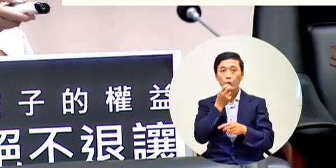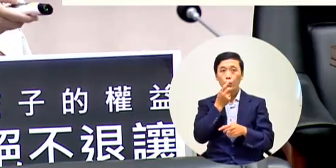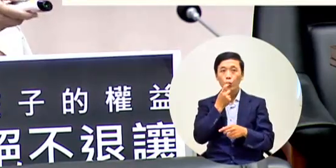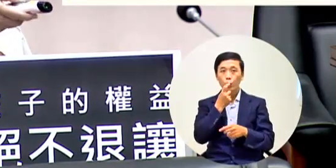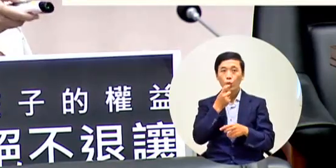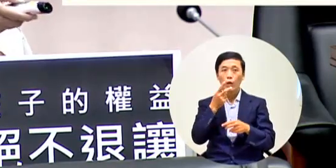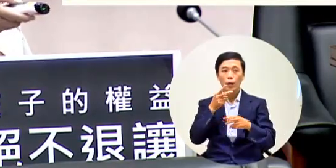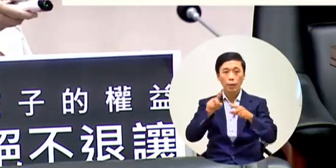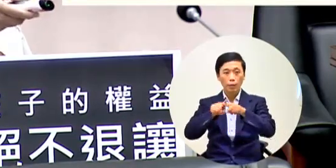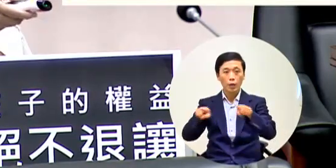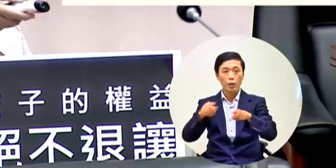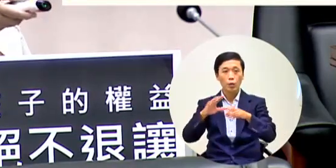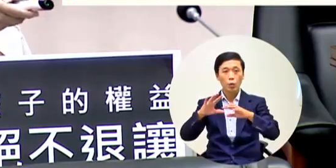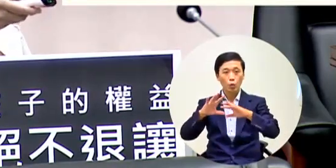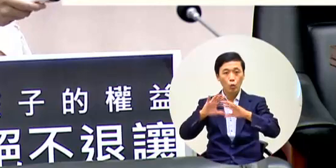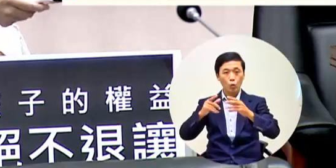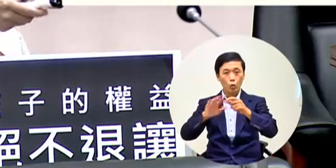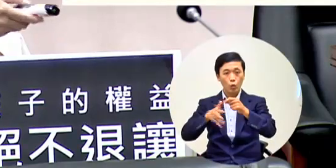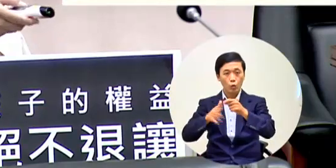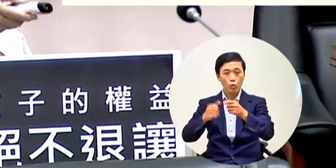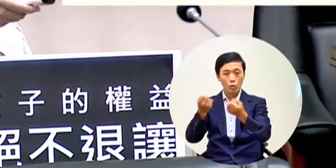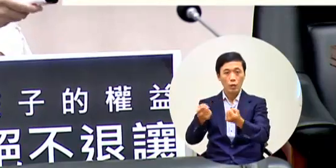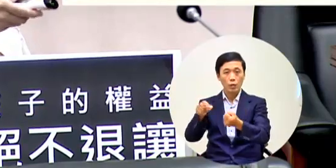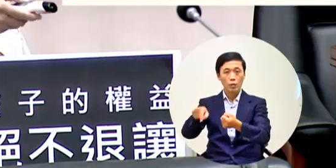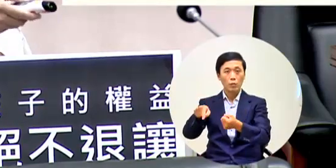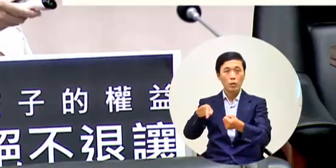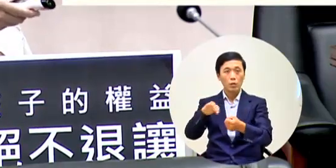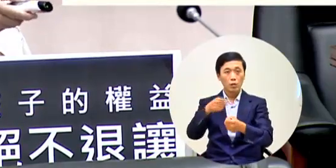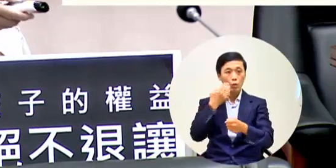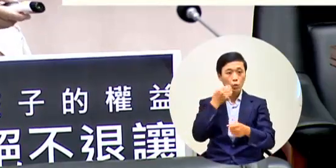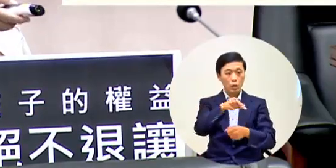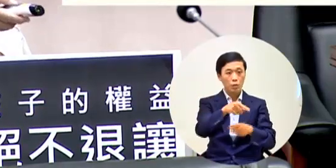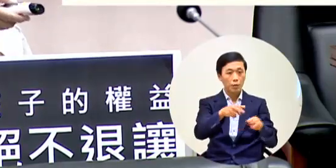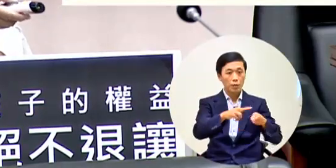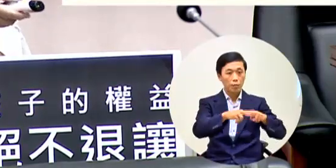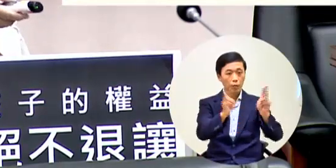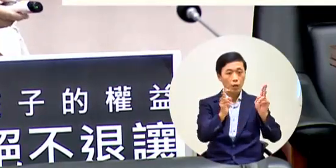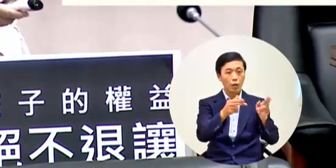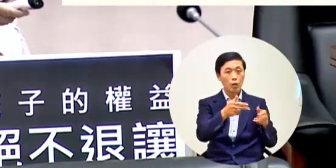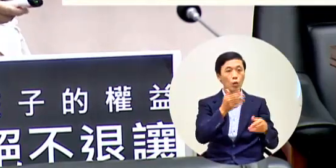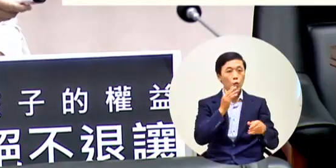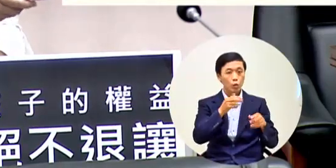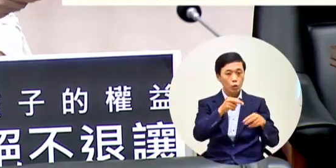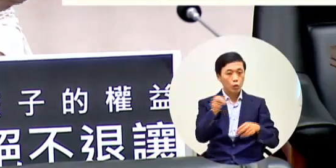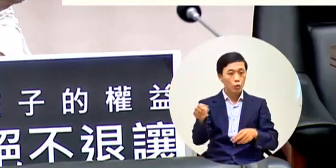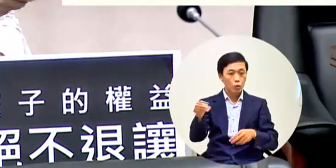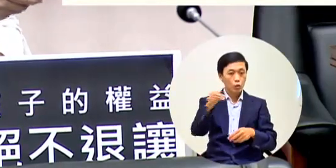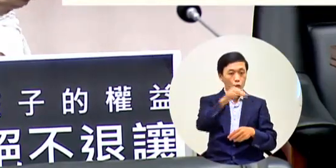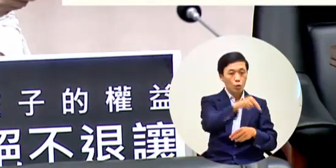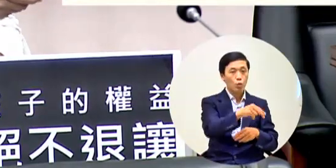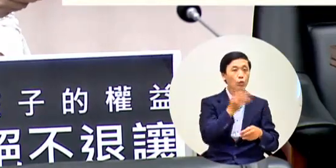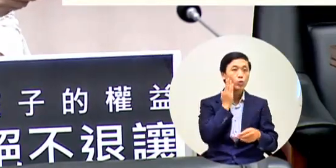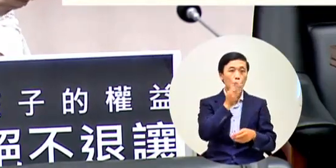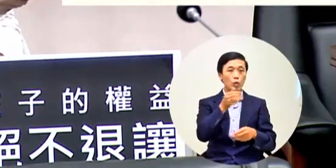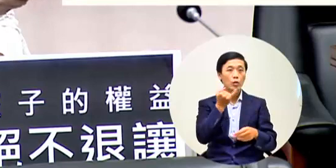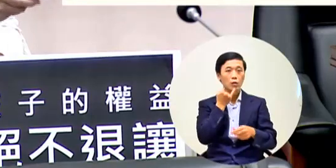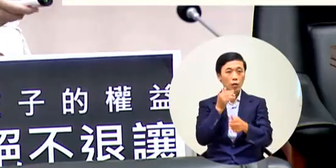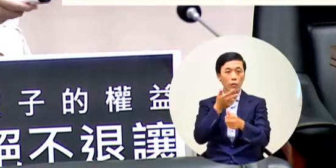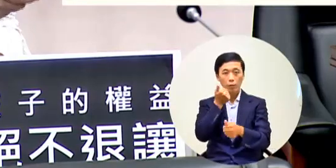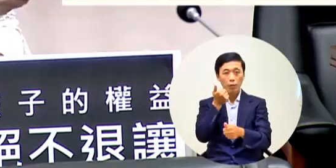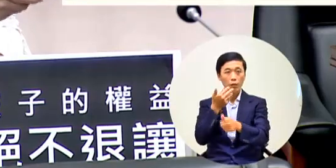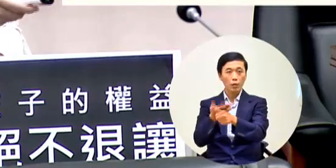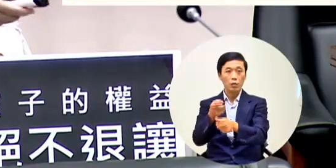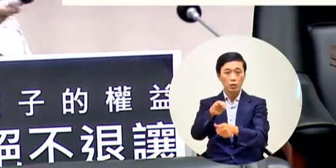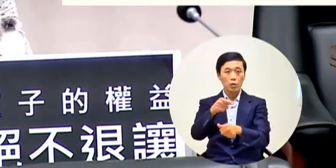置。所以这个地方通行有利于这边的孩子能够到翠屏国中小来上课，但是这边的小孩可能